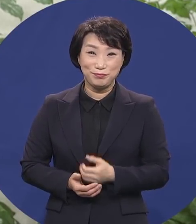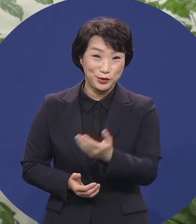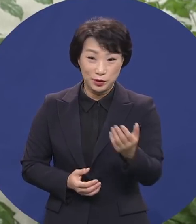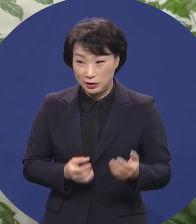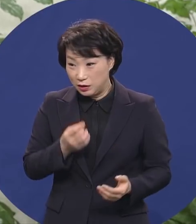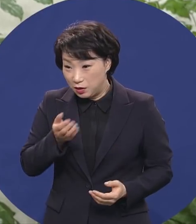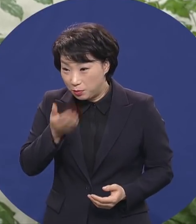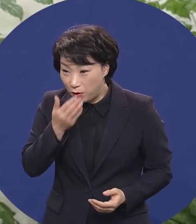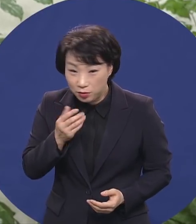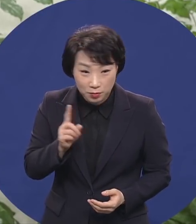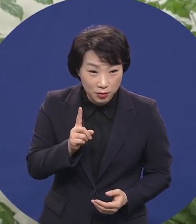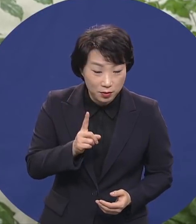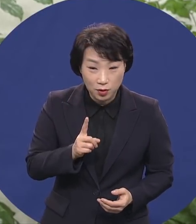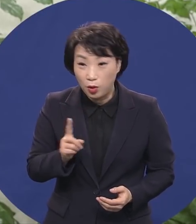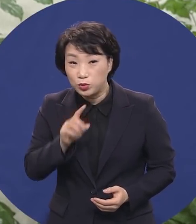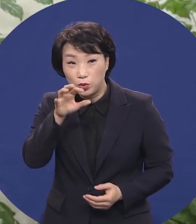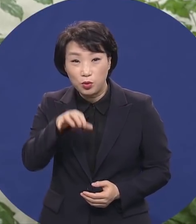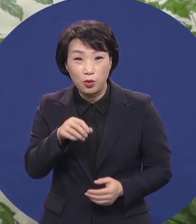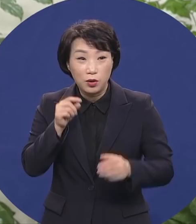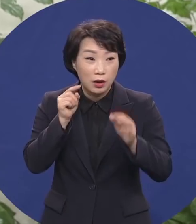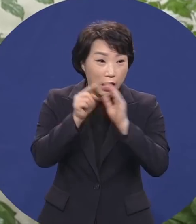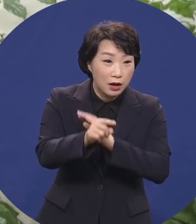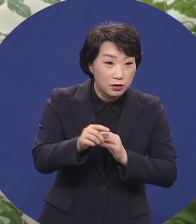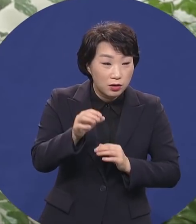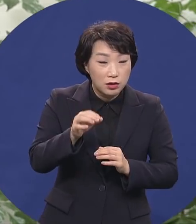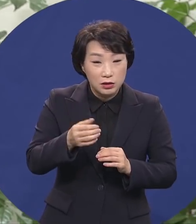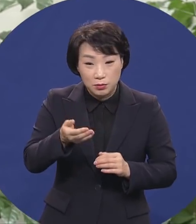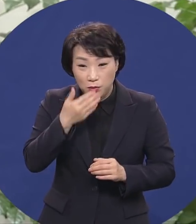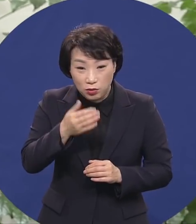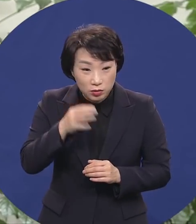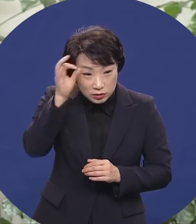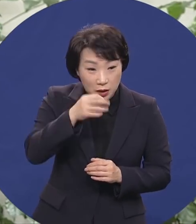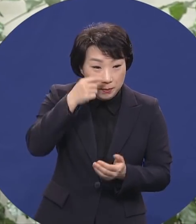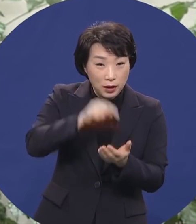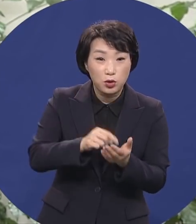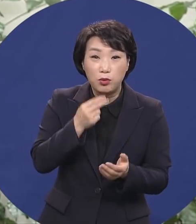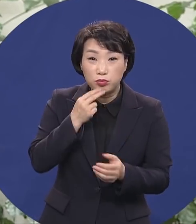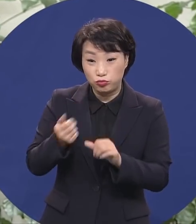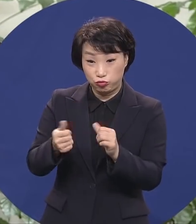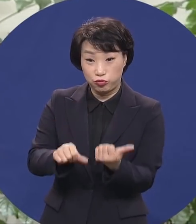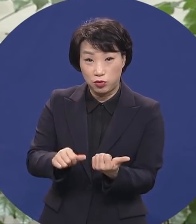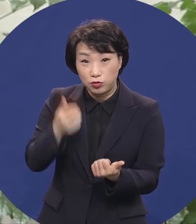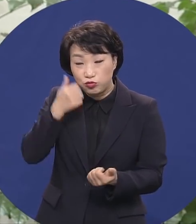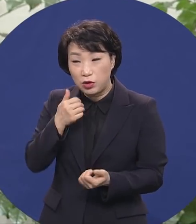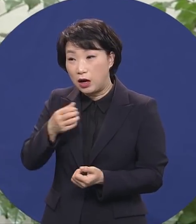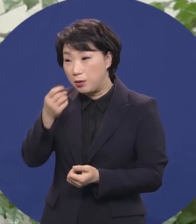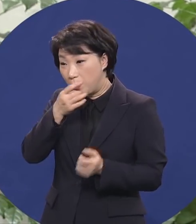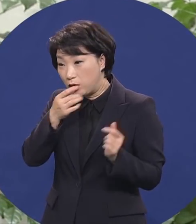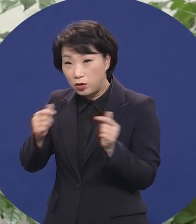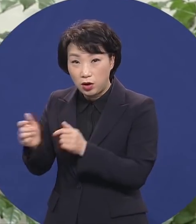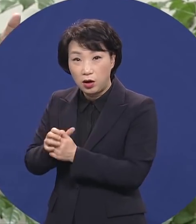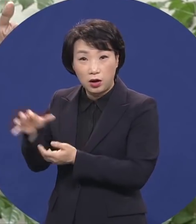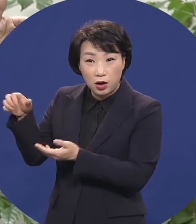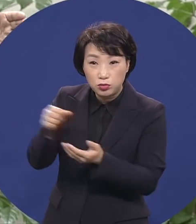양식을 자기가 어디 가서 찾지 못하면 죽고 누가 갖다 주지 못하면 죽는